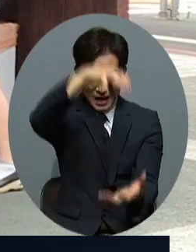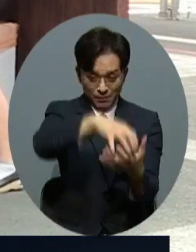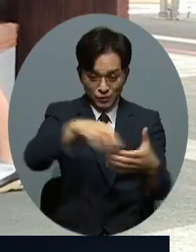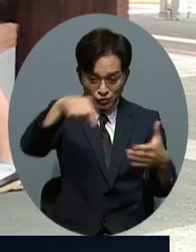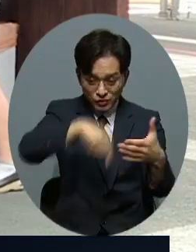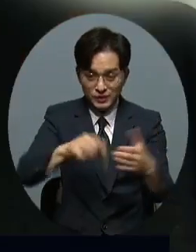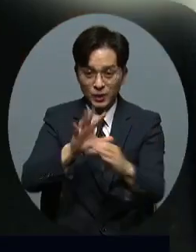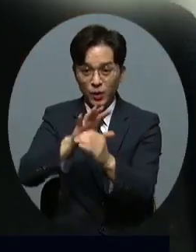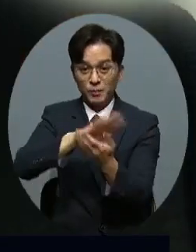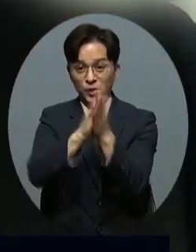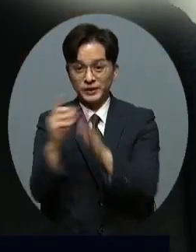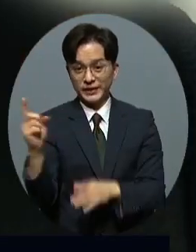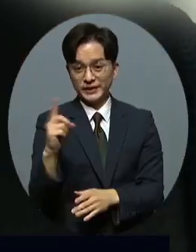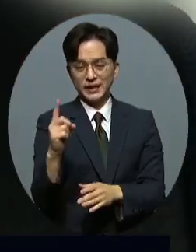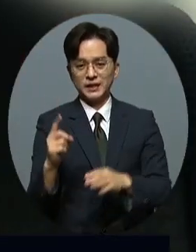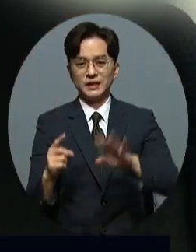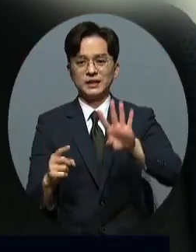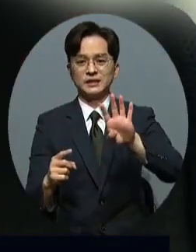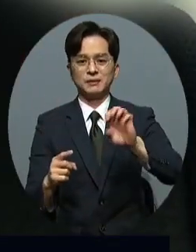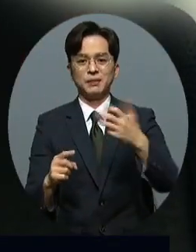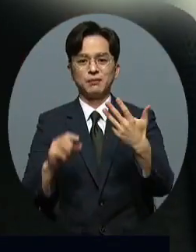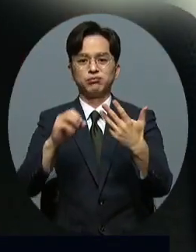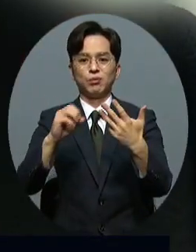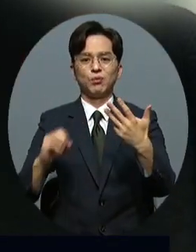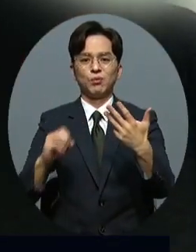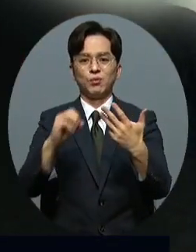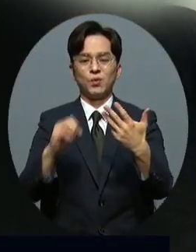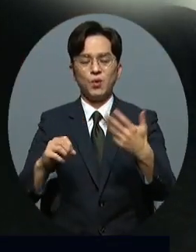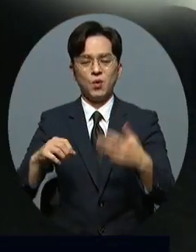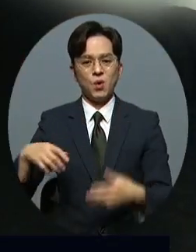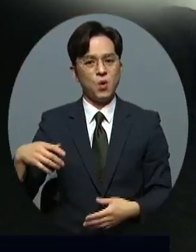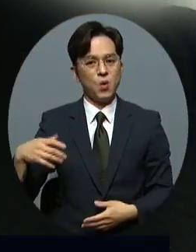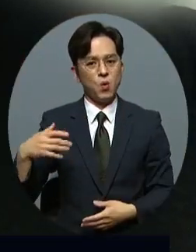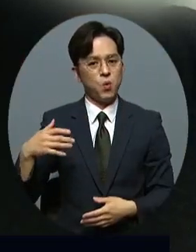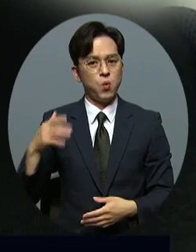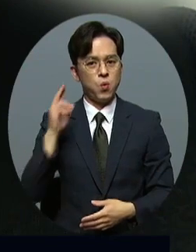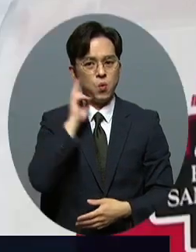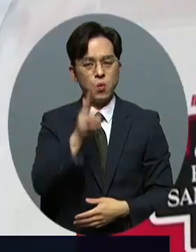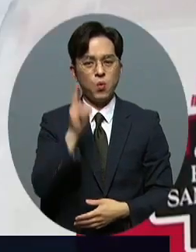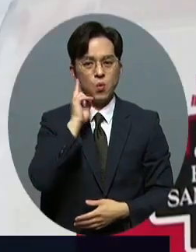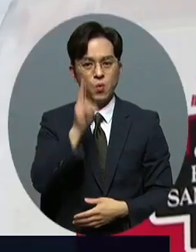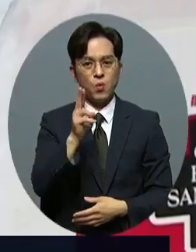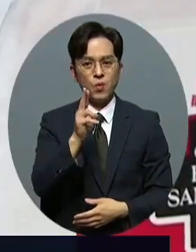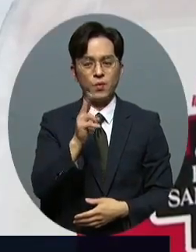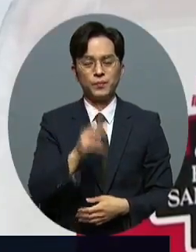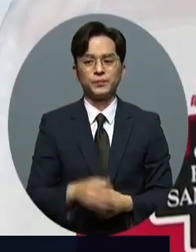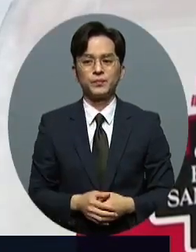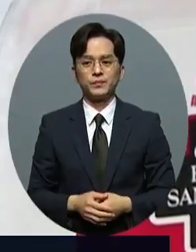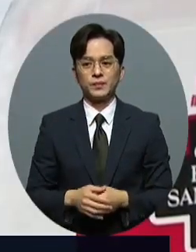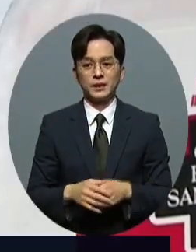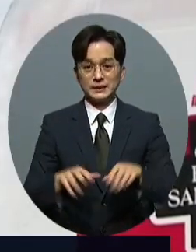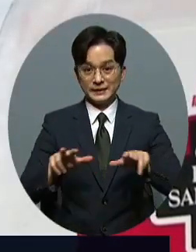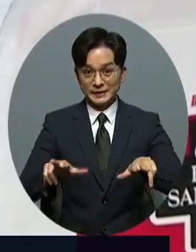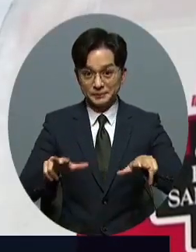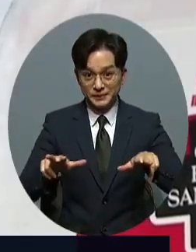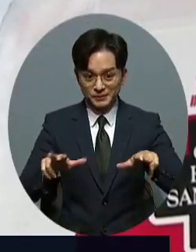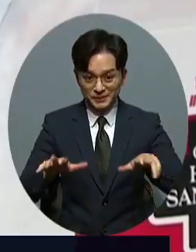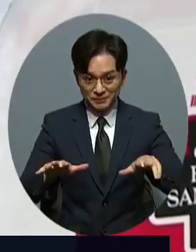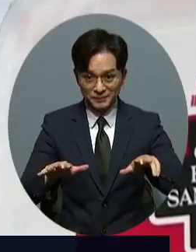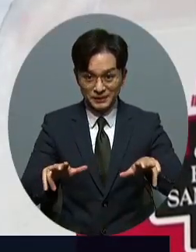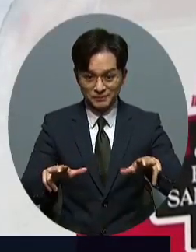48%가 넘습니다. 방역당국은 조사 시기 이전에 환자가 발생했기 때문에 델타 변이가 이미 우세종이